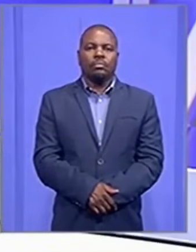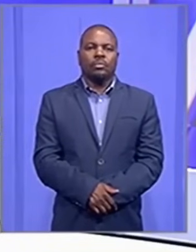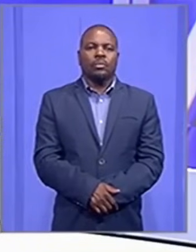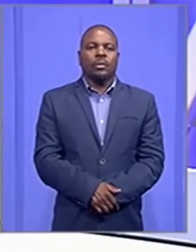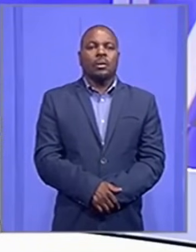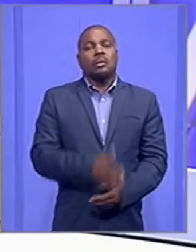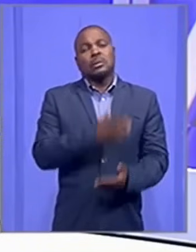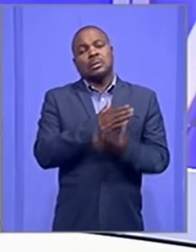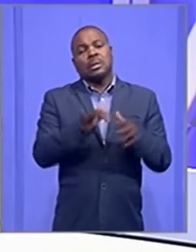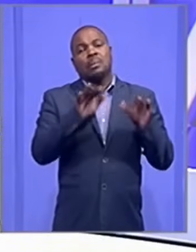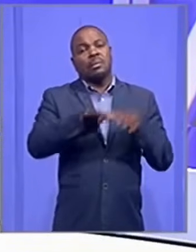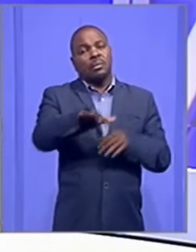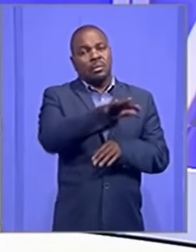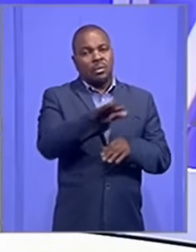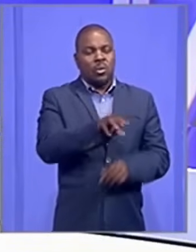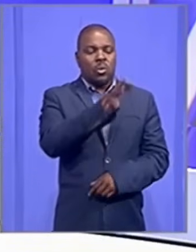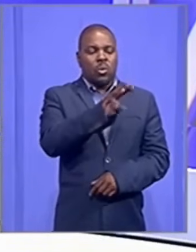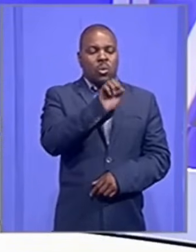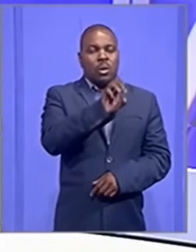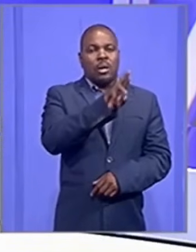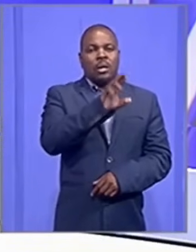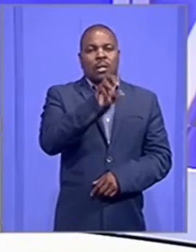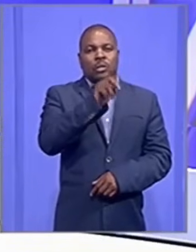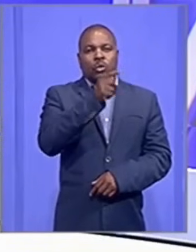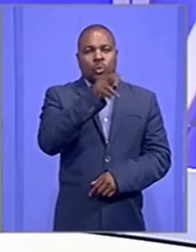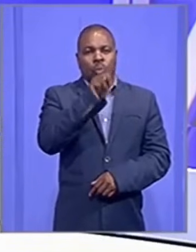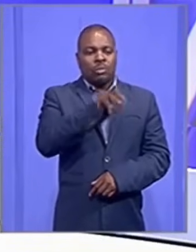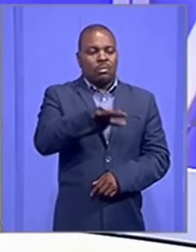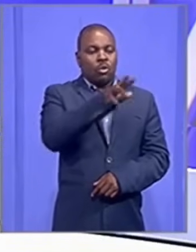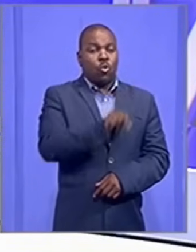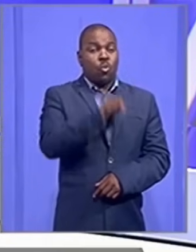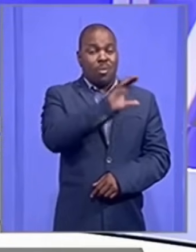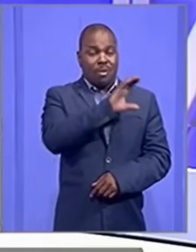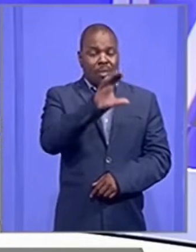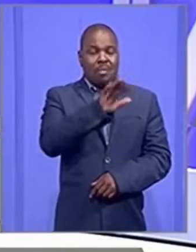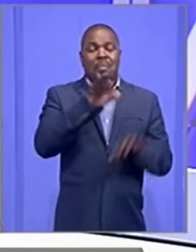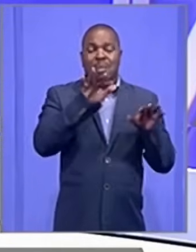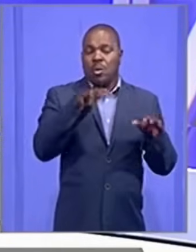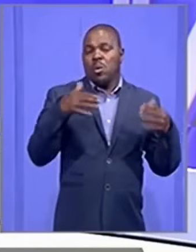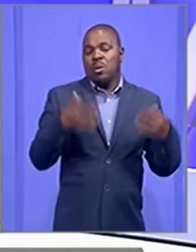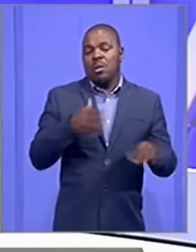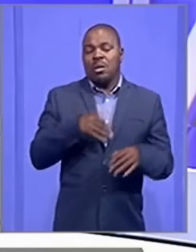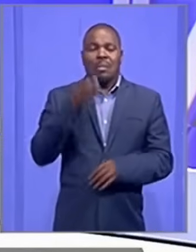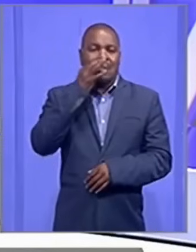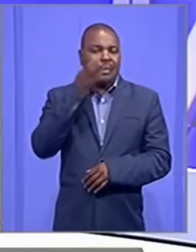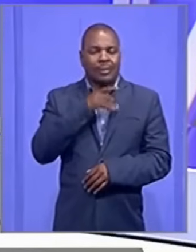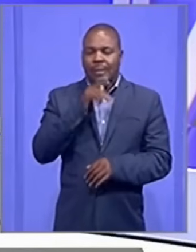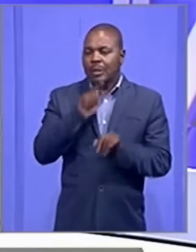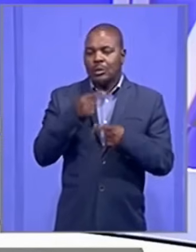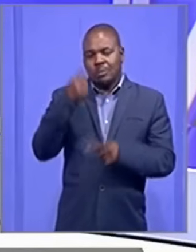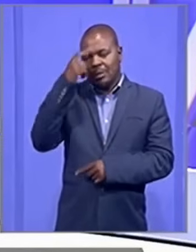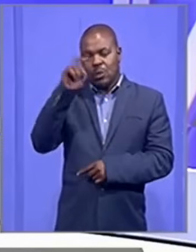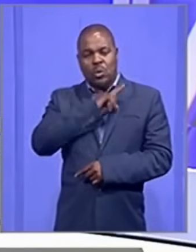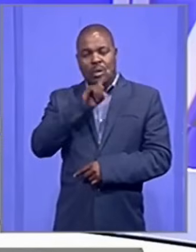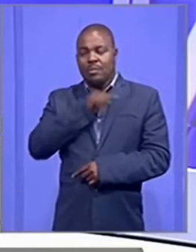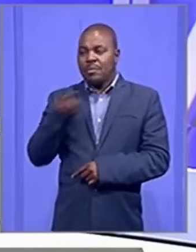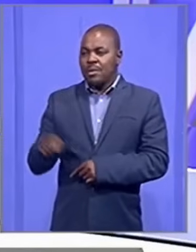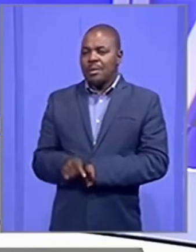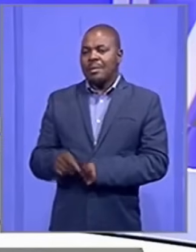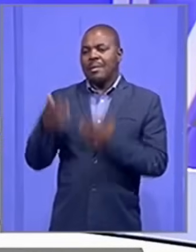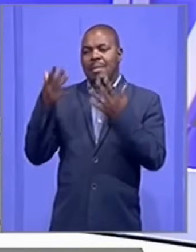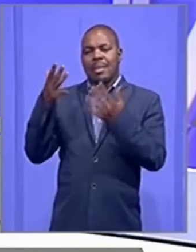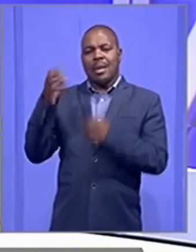Ba bangwe ba badudi bao ba lego tlalelong ka Warrington Northern Cape ba re ga ba dumele gore diranta tše dimilione tše